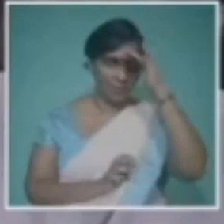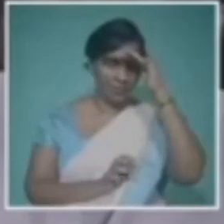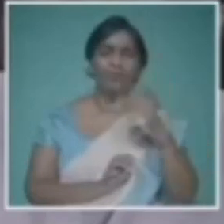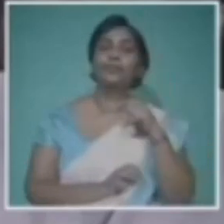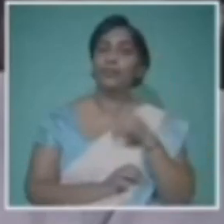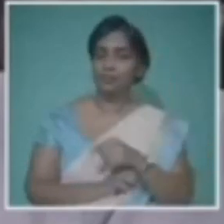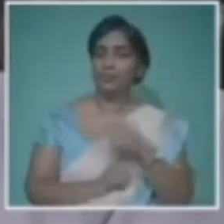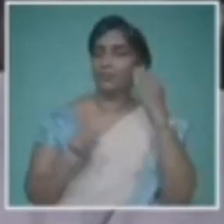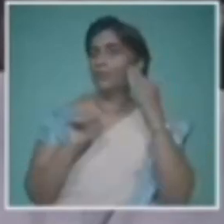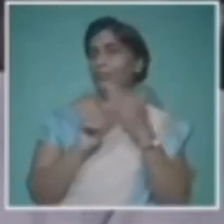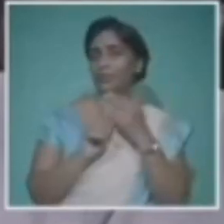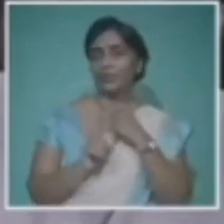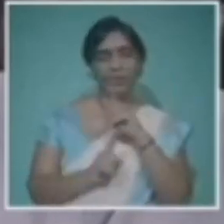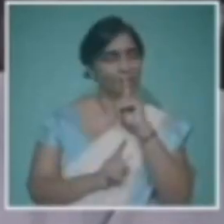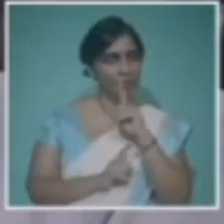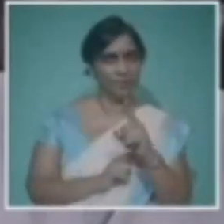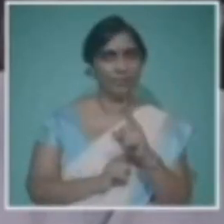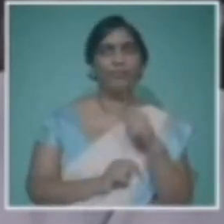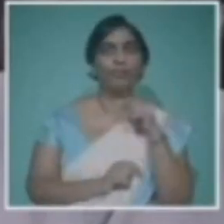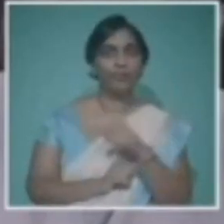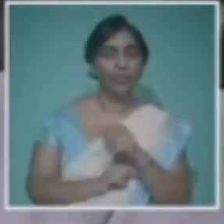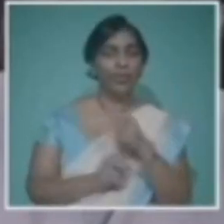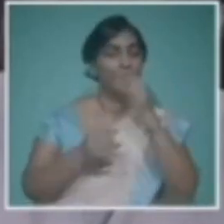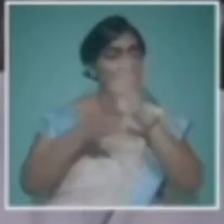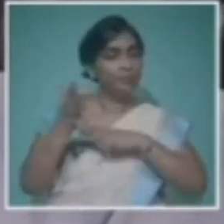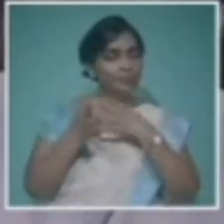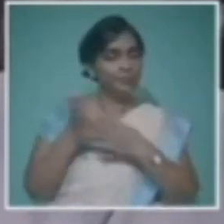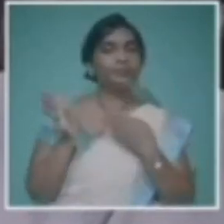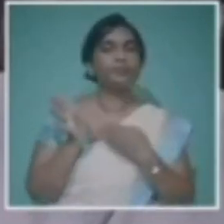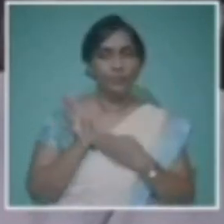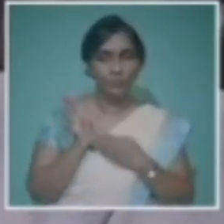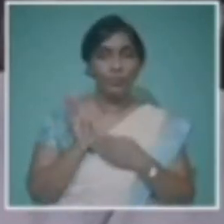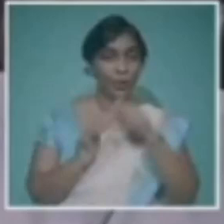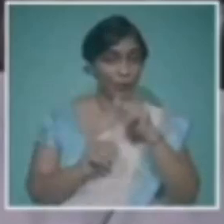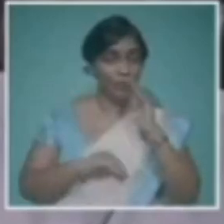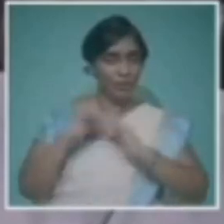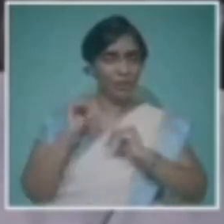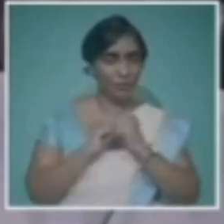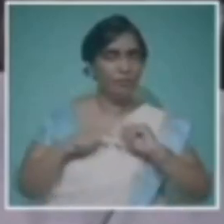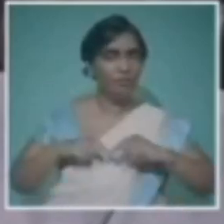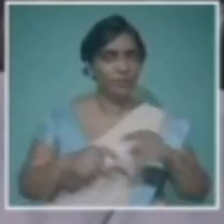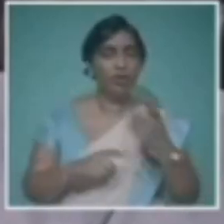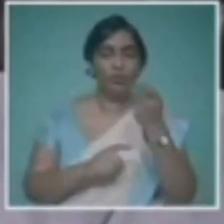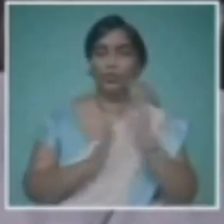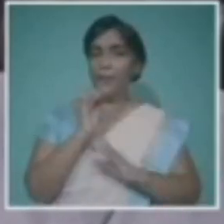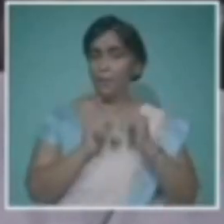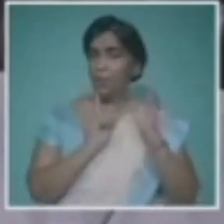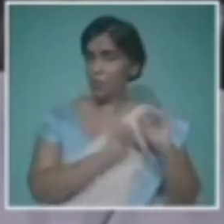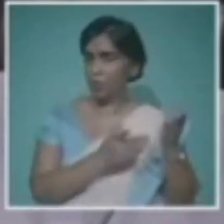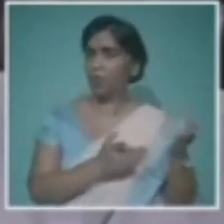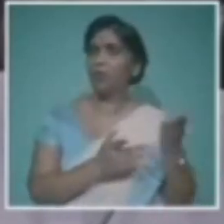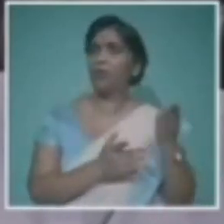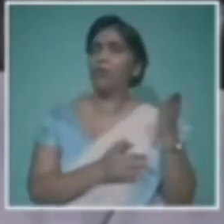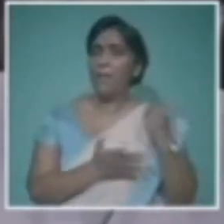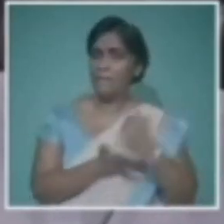මේ කාරණේ ගැන අවධානය යොමු කරේ මේ අයවැය තුලත් මේකනම් ක්‍රියාදාමි මේකනම් මුදල් අමාත්‍යාංශය